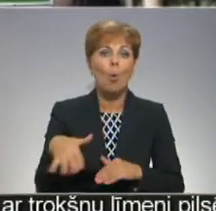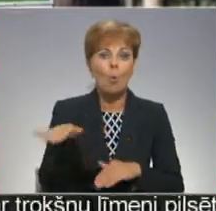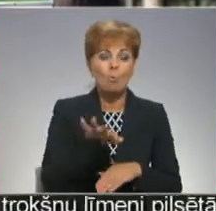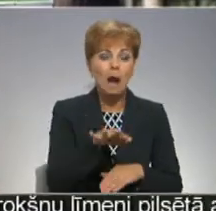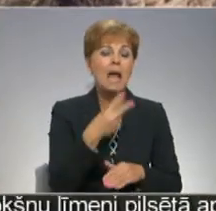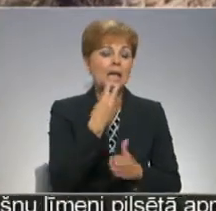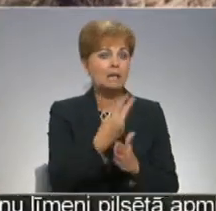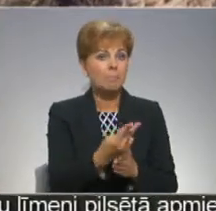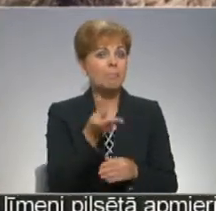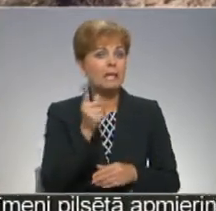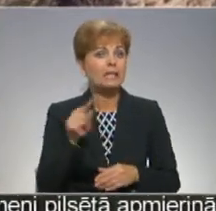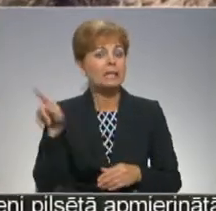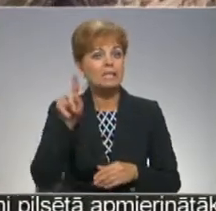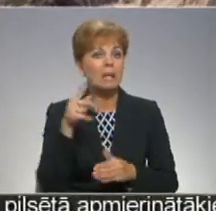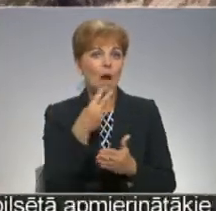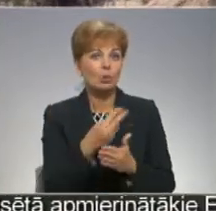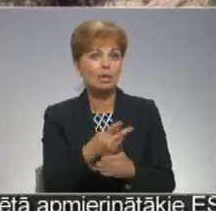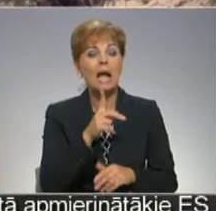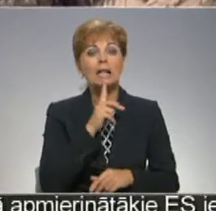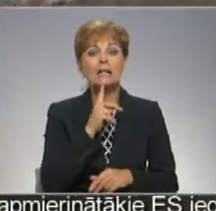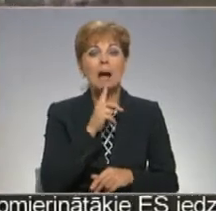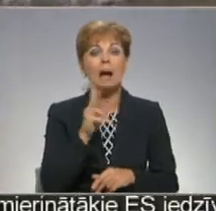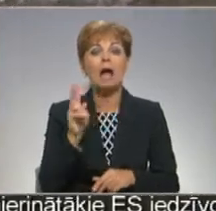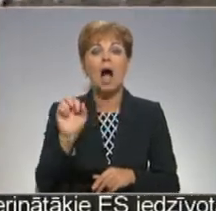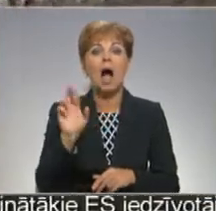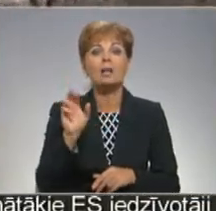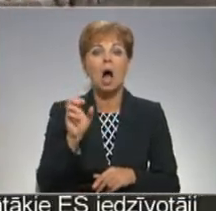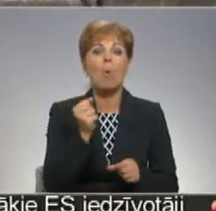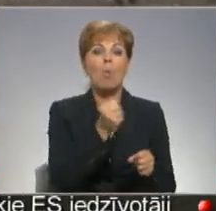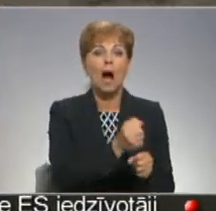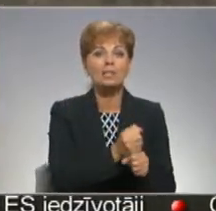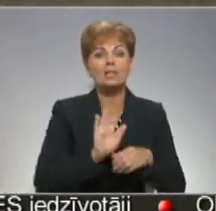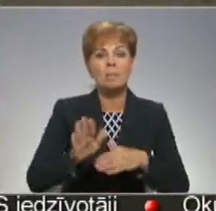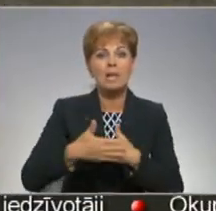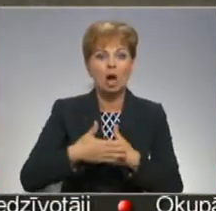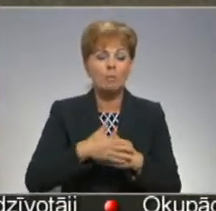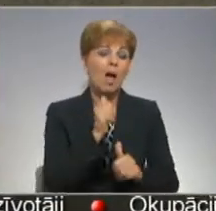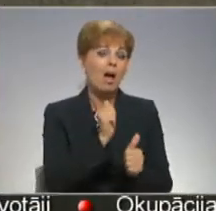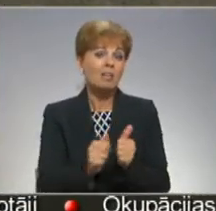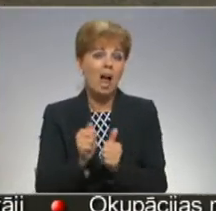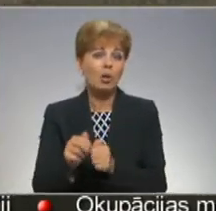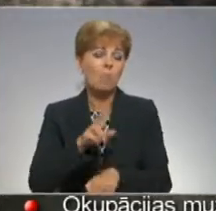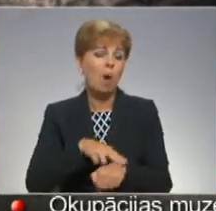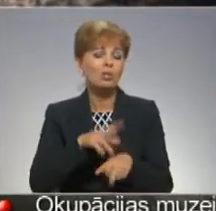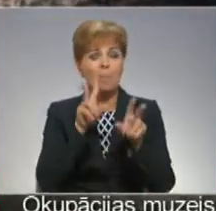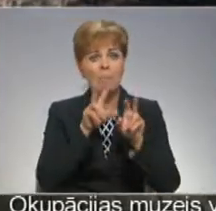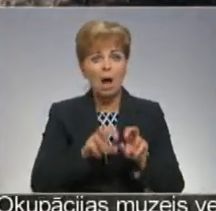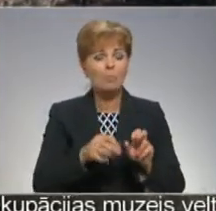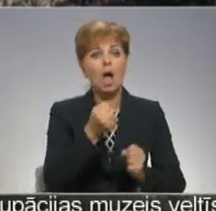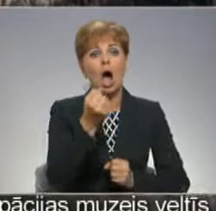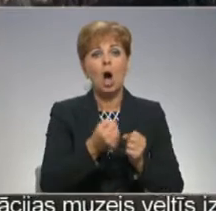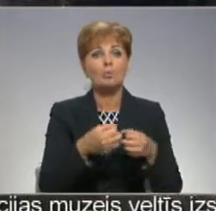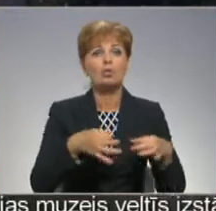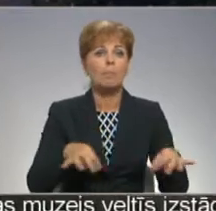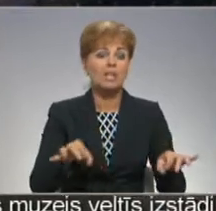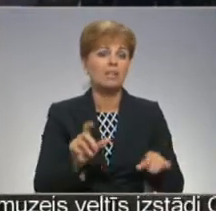veida norādes. Savukārt Liepājā, Karostas piekrastē, neraugoties uz regulāriem pašvaldības policijas reidiem, automašīnas